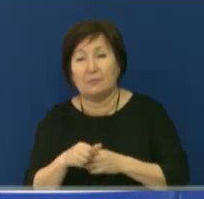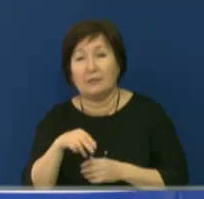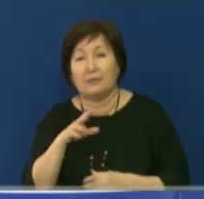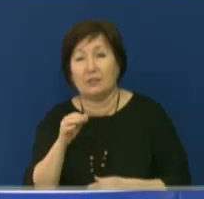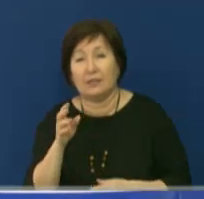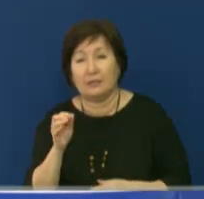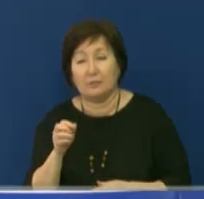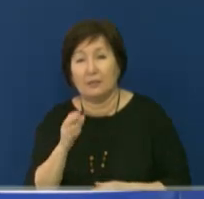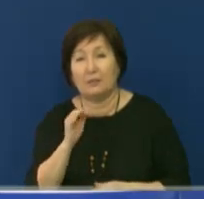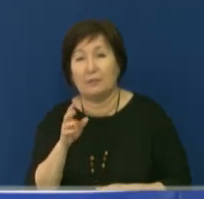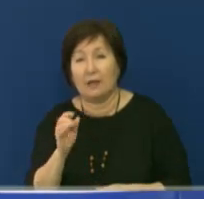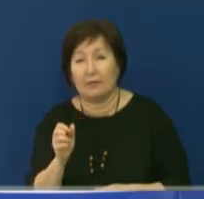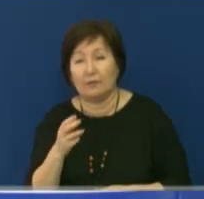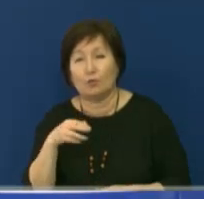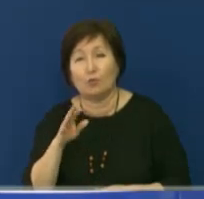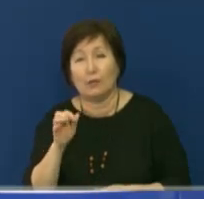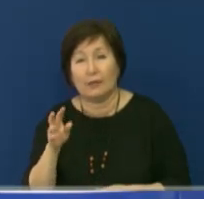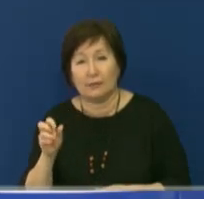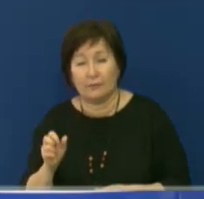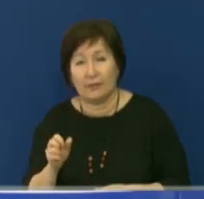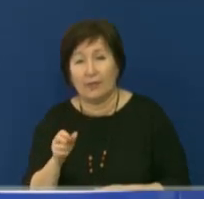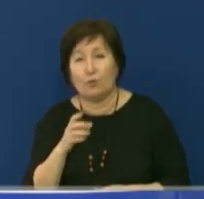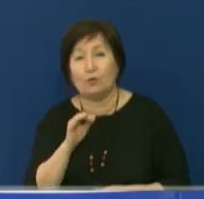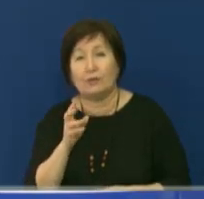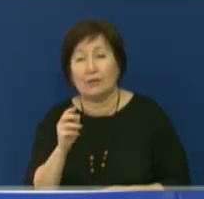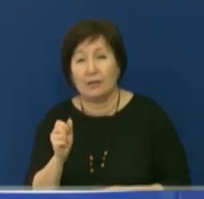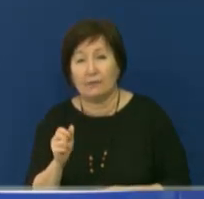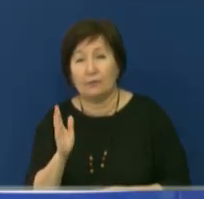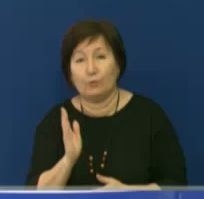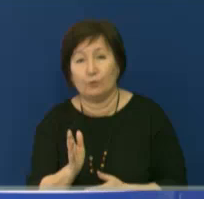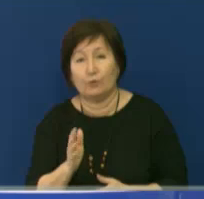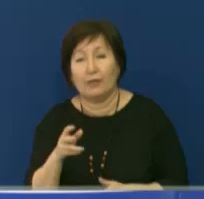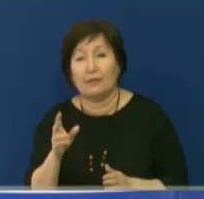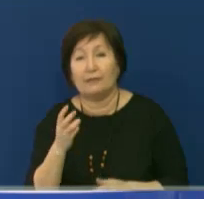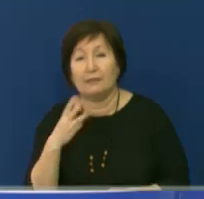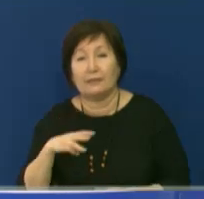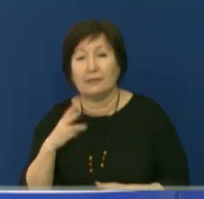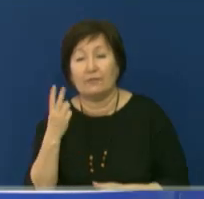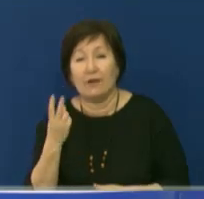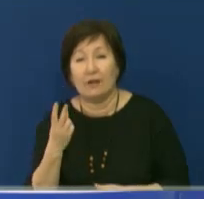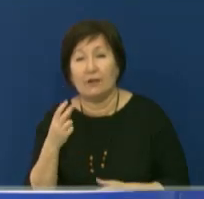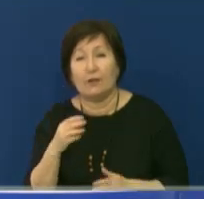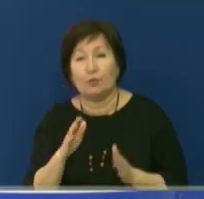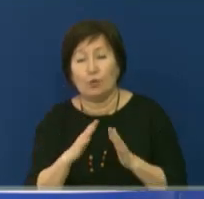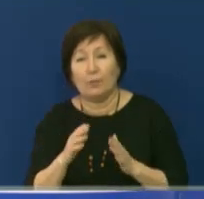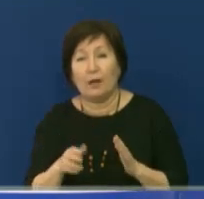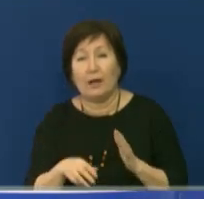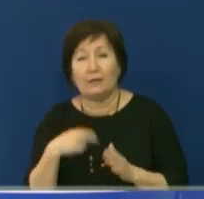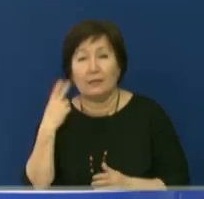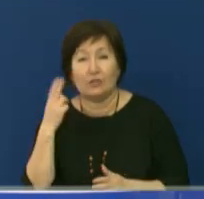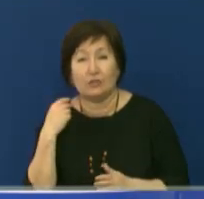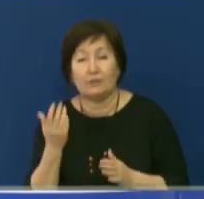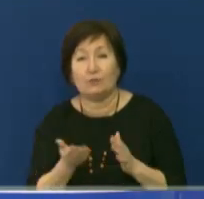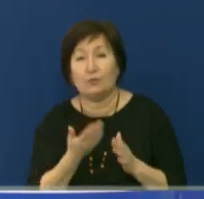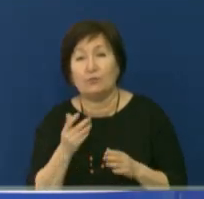Уранхаев, Ибраев, Дулатов, Уәлиханов көшелерінің бойында орналасқан 32 үй таңдалып алынды. Қаржыландыру мәселесі түпкілікті